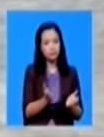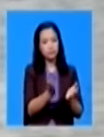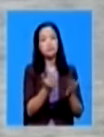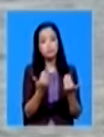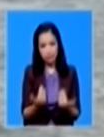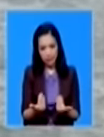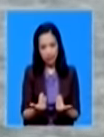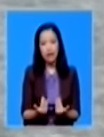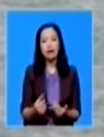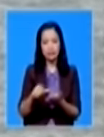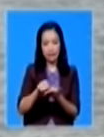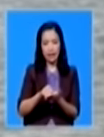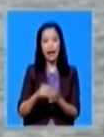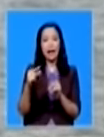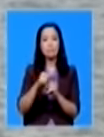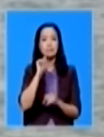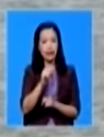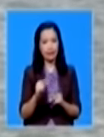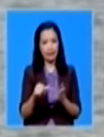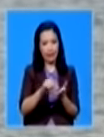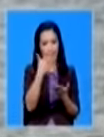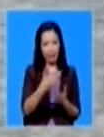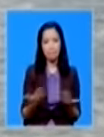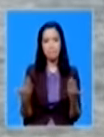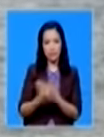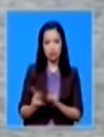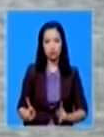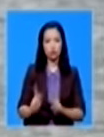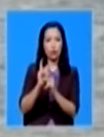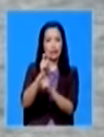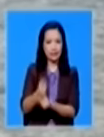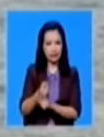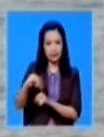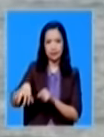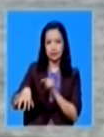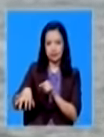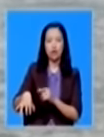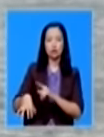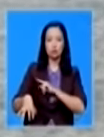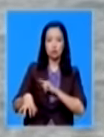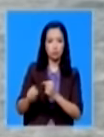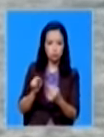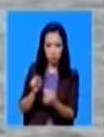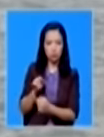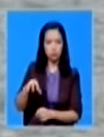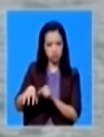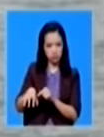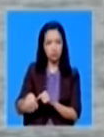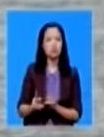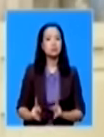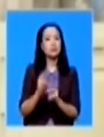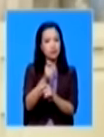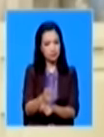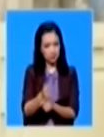วันนี้ถึงเวลาผมแก้คำสั่งไปแล้วให้กระทรวงเกษตรรับผิดชอบโดยตรงนะก็มีหลายหน่วยงานในนั้นก็เป็นงานโดยตรงของกระทรว